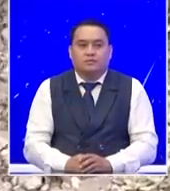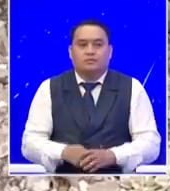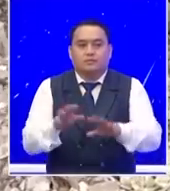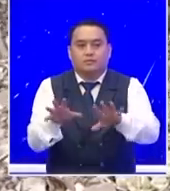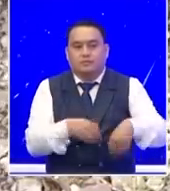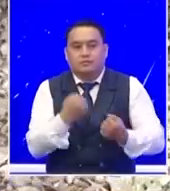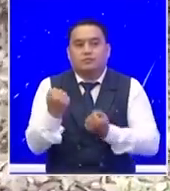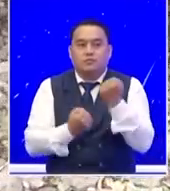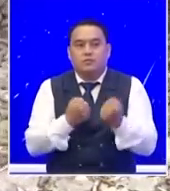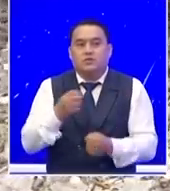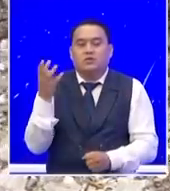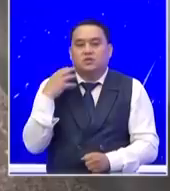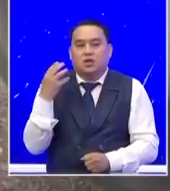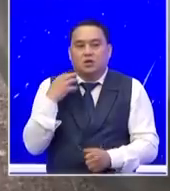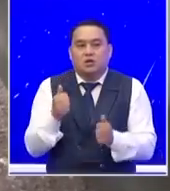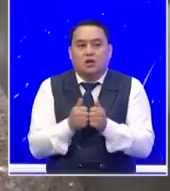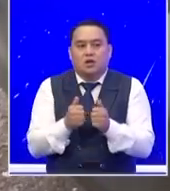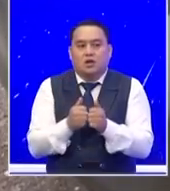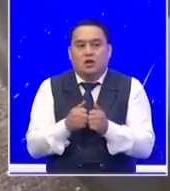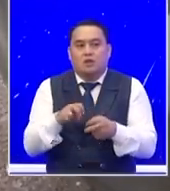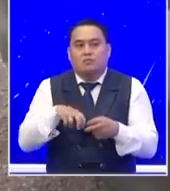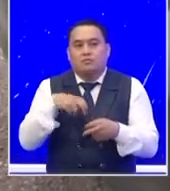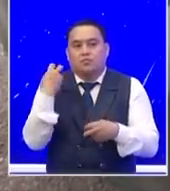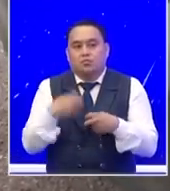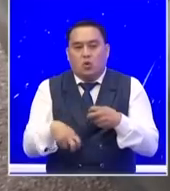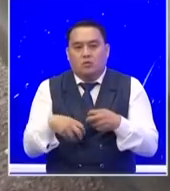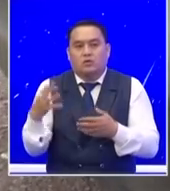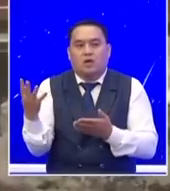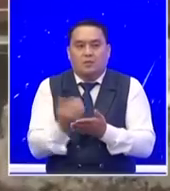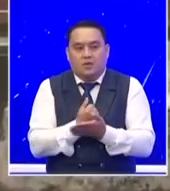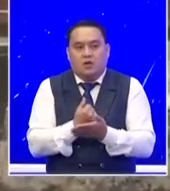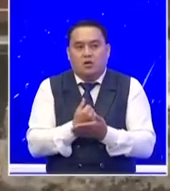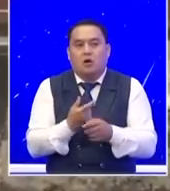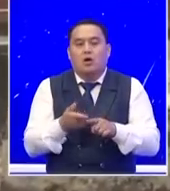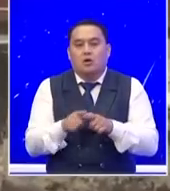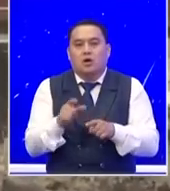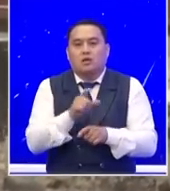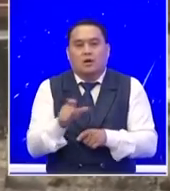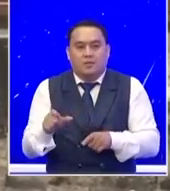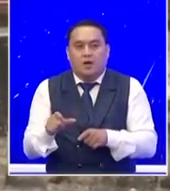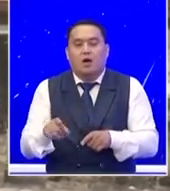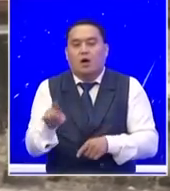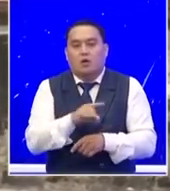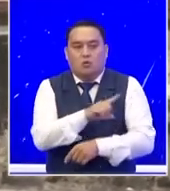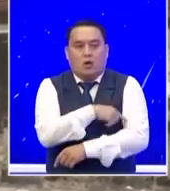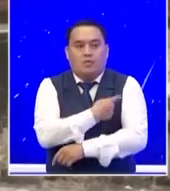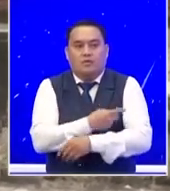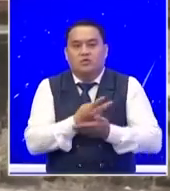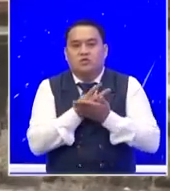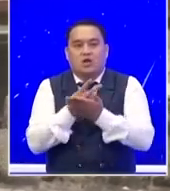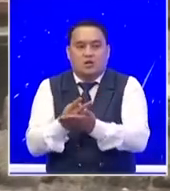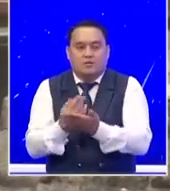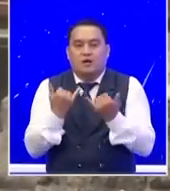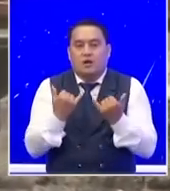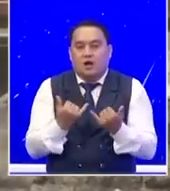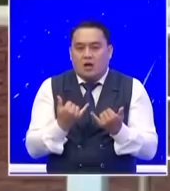қылған автокөлік Сарыөзек кентінің маңында алдыңғы дөңгелегі жарылған күйі табылды. Ал жарақаттанған жүргізуші аудандық ауруханаға жеткізілді.